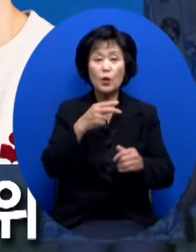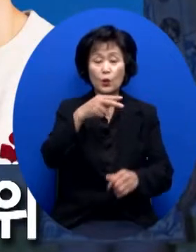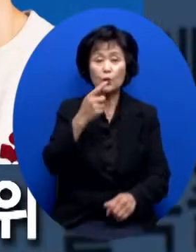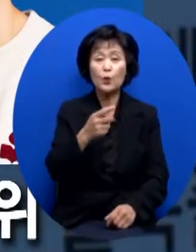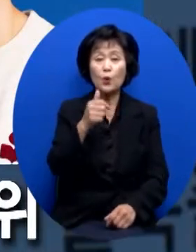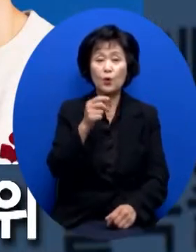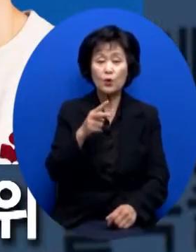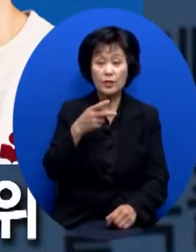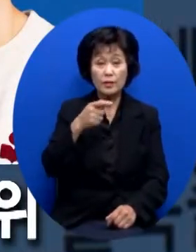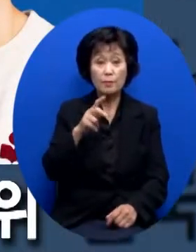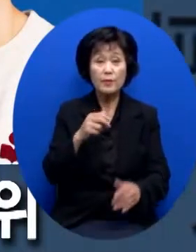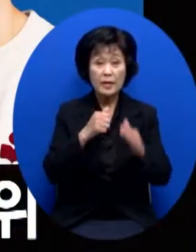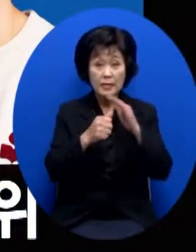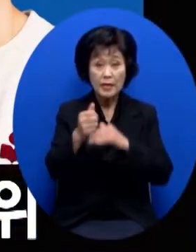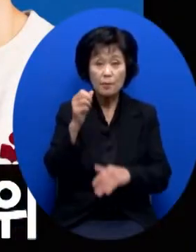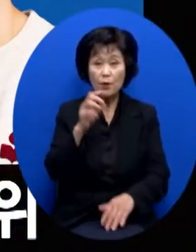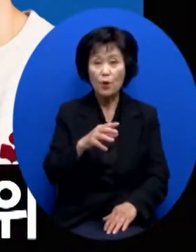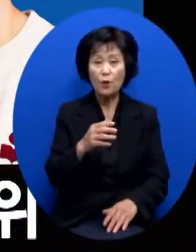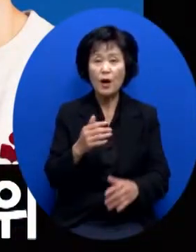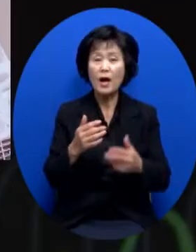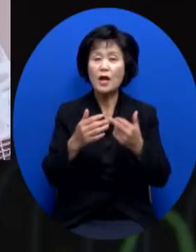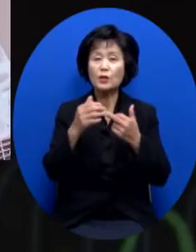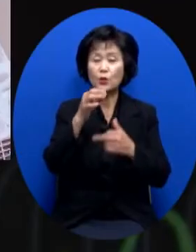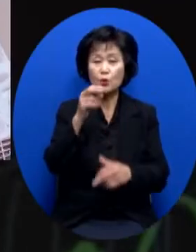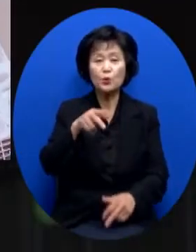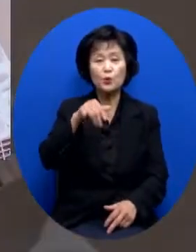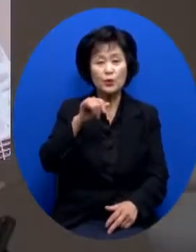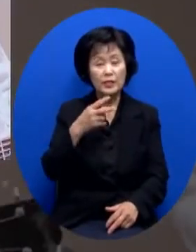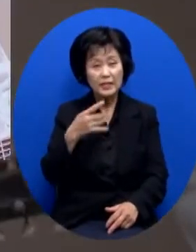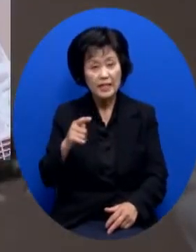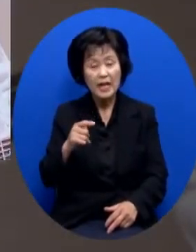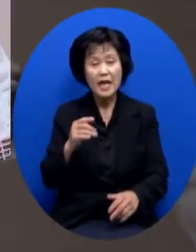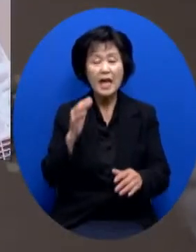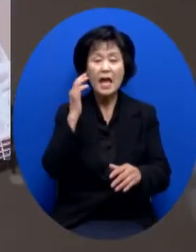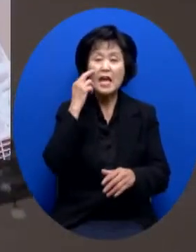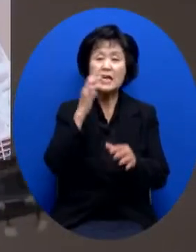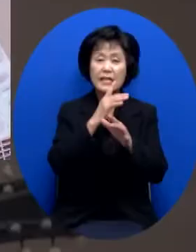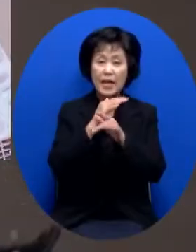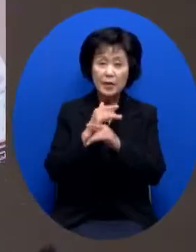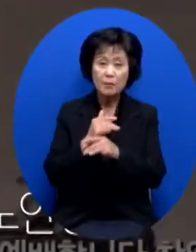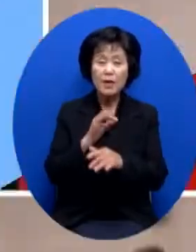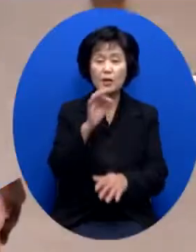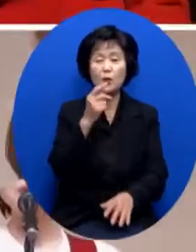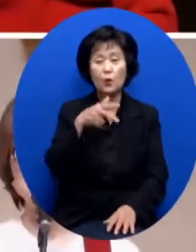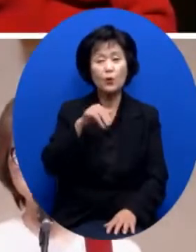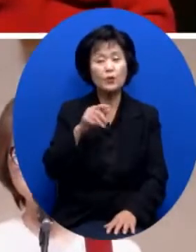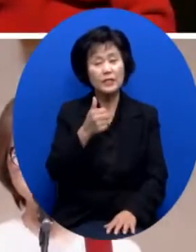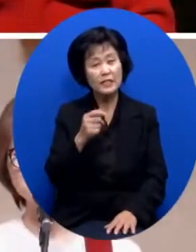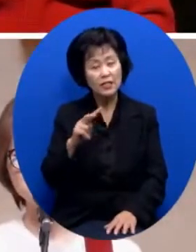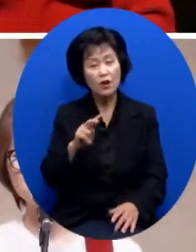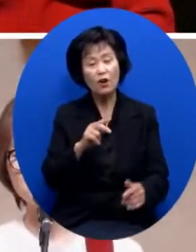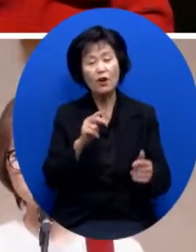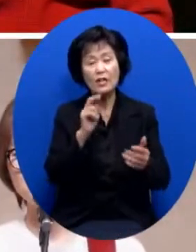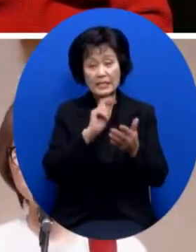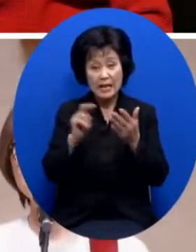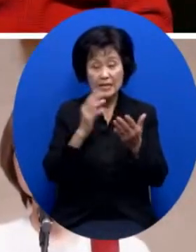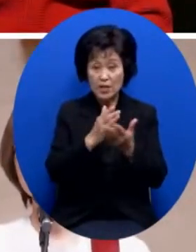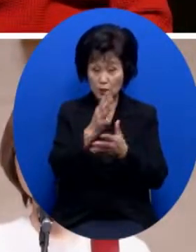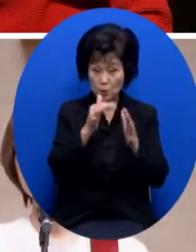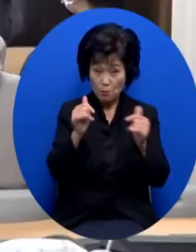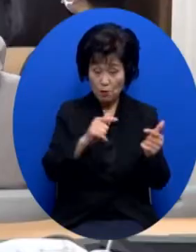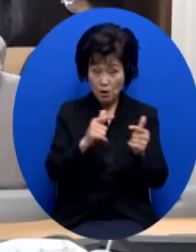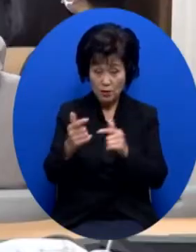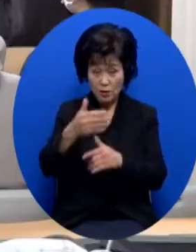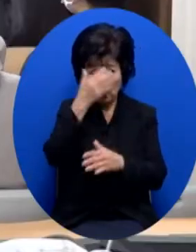도현명 대표, 유튜버 유일의 박위, 개그맨 오지연, 찬양 사역자 전운주 등이 청년들을 위해